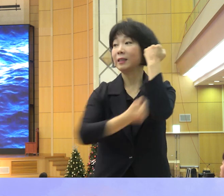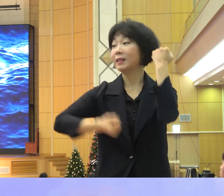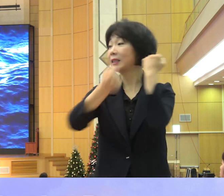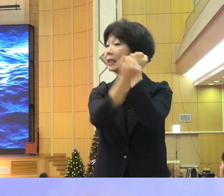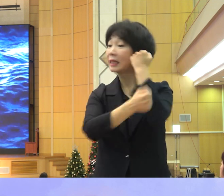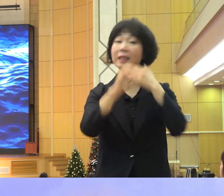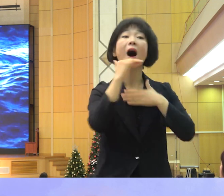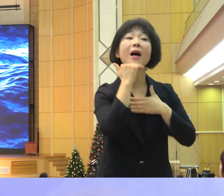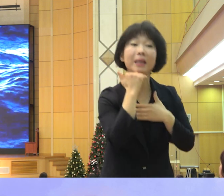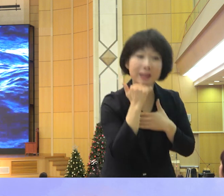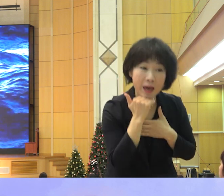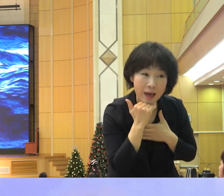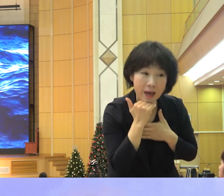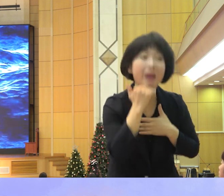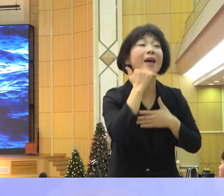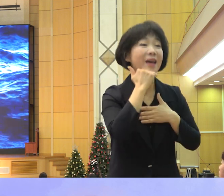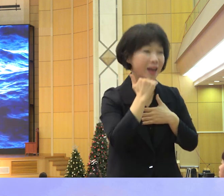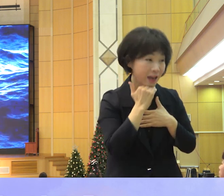주수를